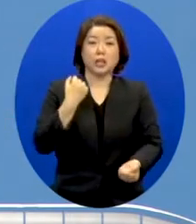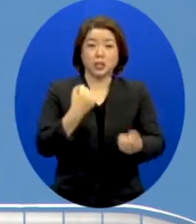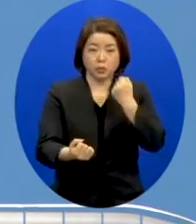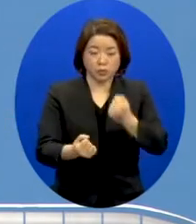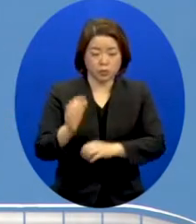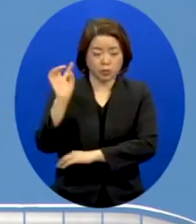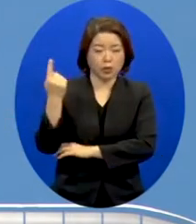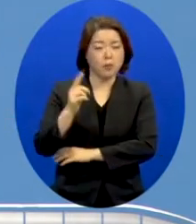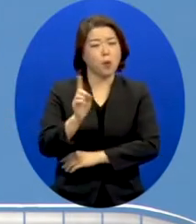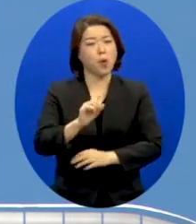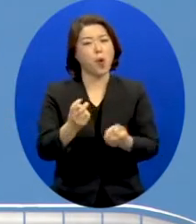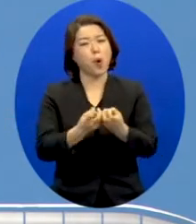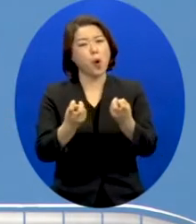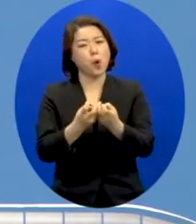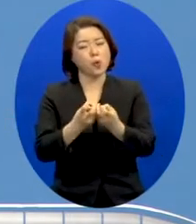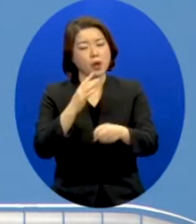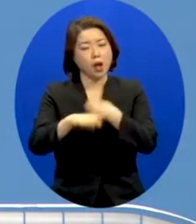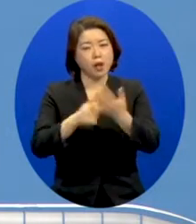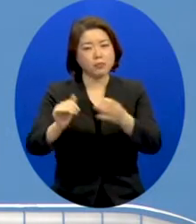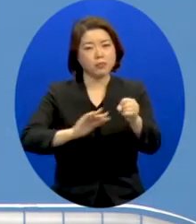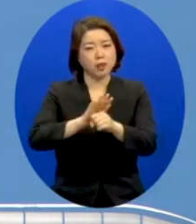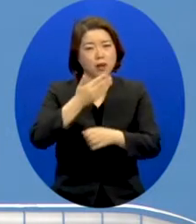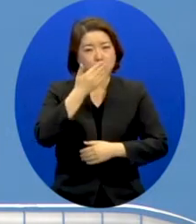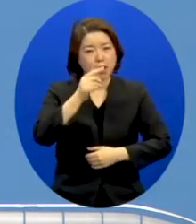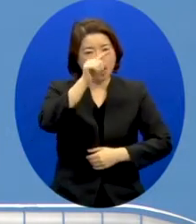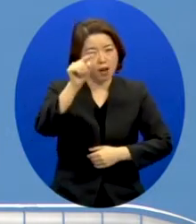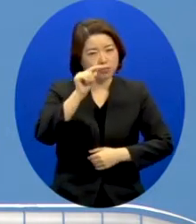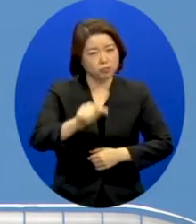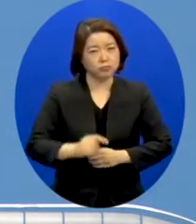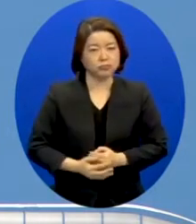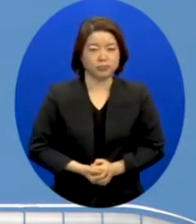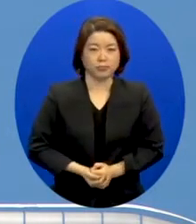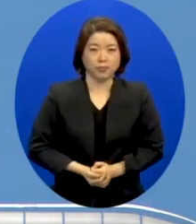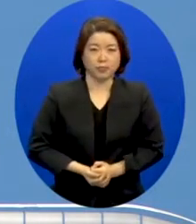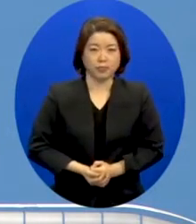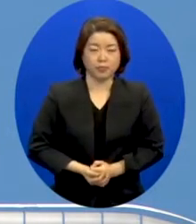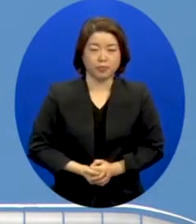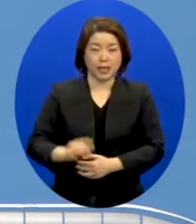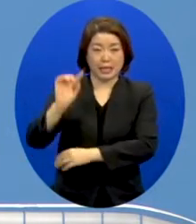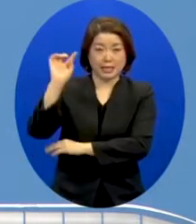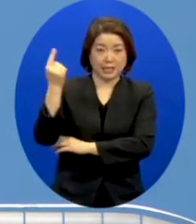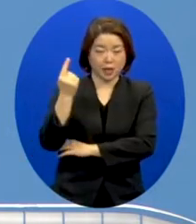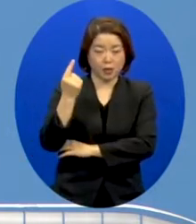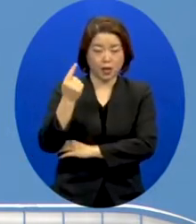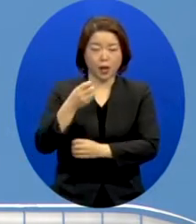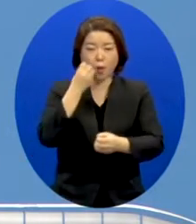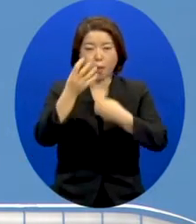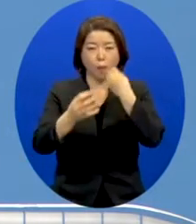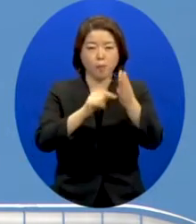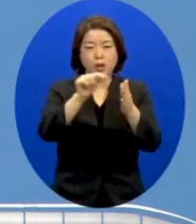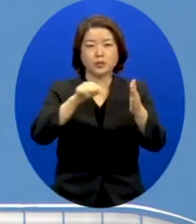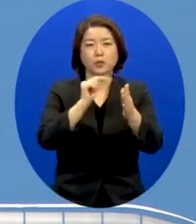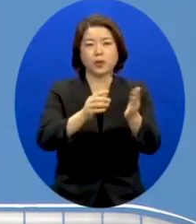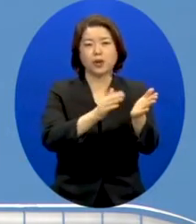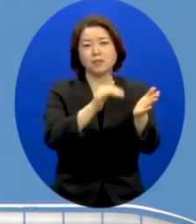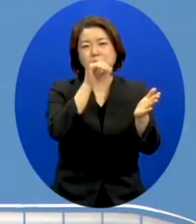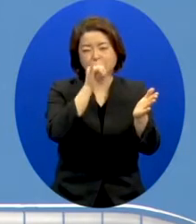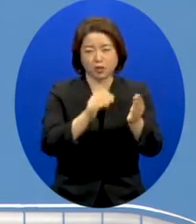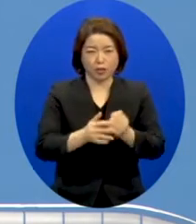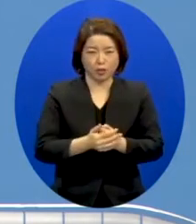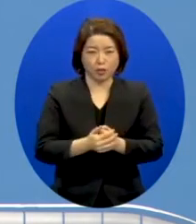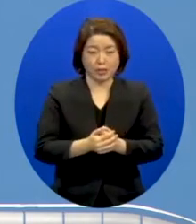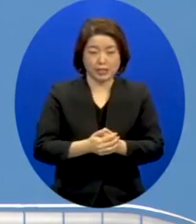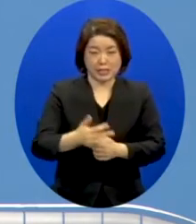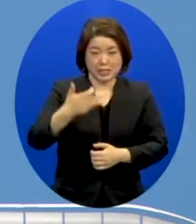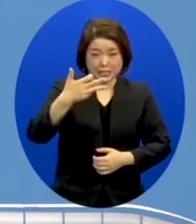다윗은 그렇게 하나님을 사랑할 수 있었을까요 다윗의 고백 속에 그 비밀이 나옵니다 18절에